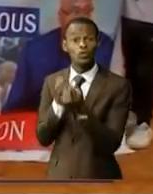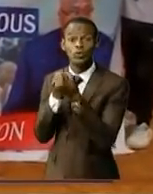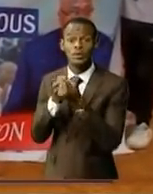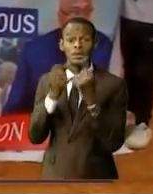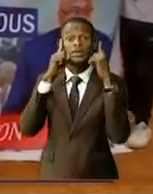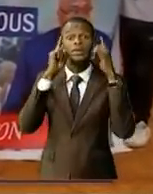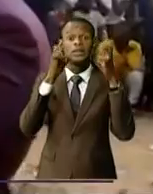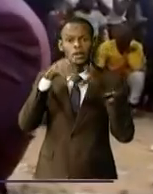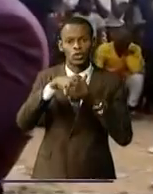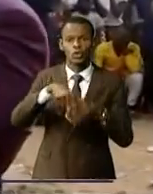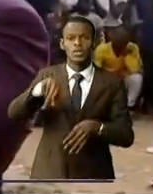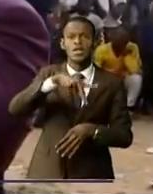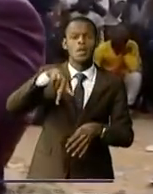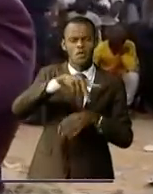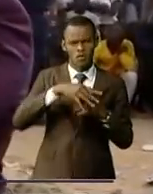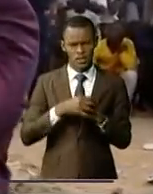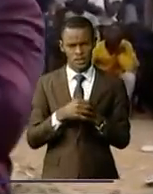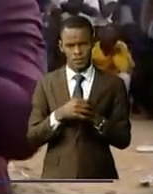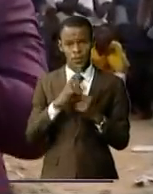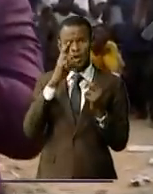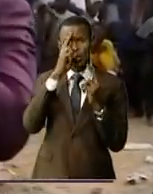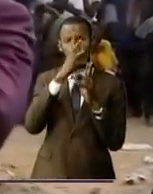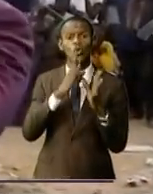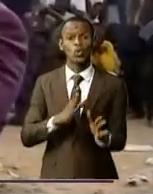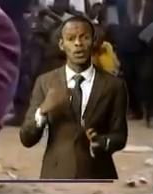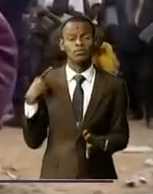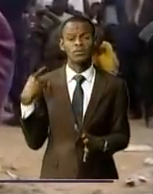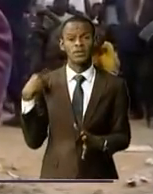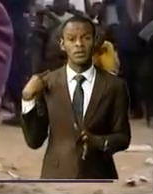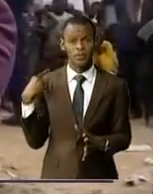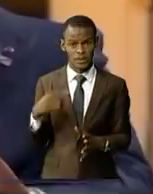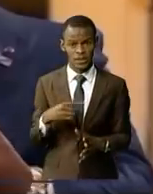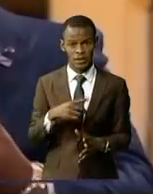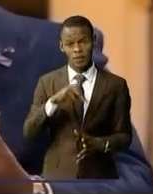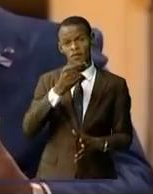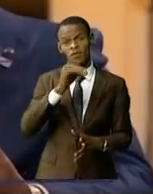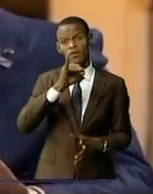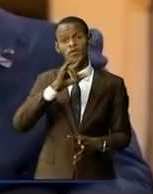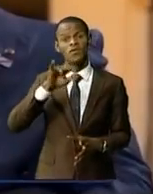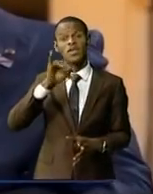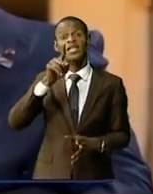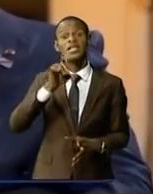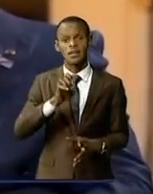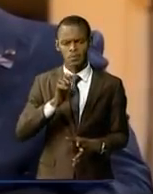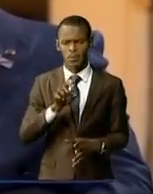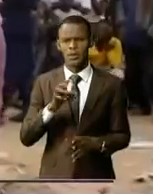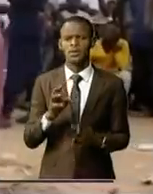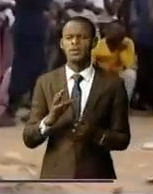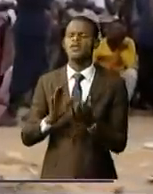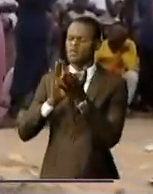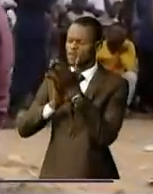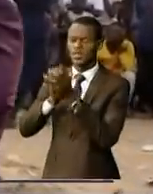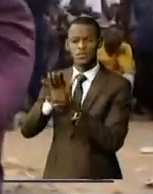Fifima Souka Saini. L'honorable Philippe Mayonde a rendu des hommages mérités au chef de l'État qui a planté le nouveau mot de la gestion de la chose